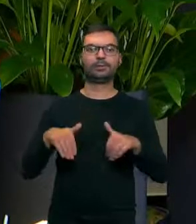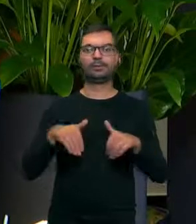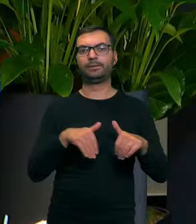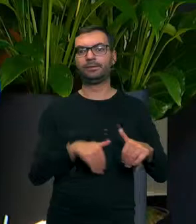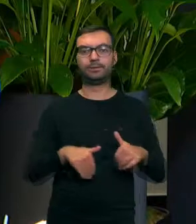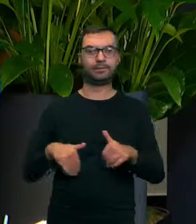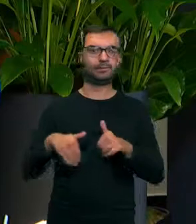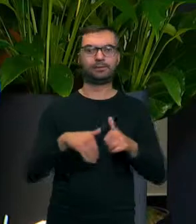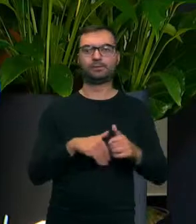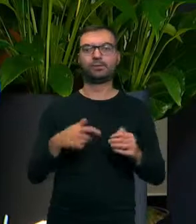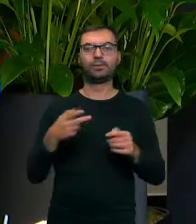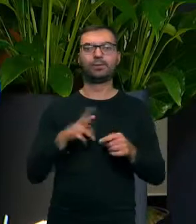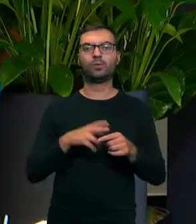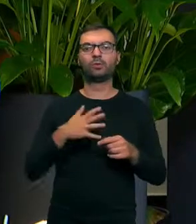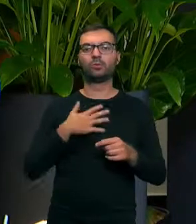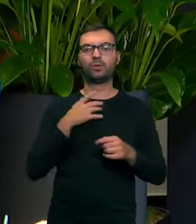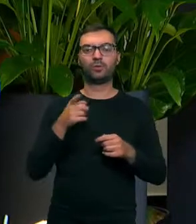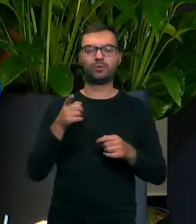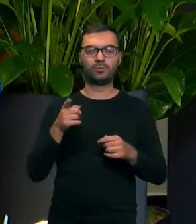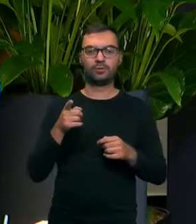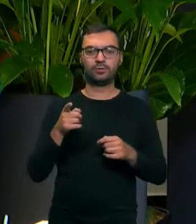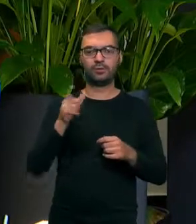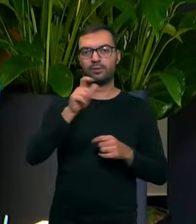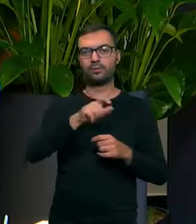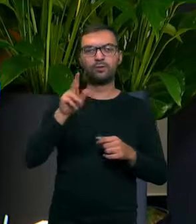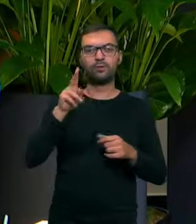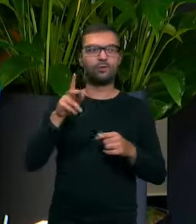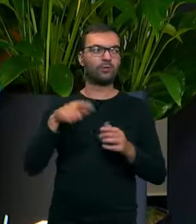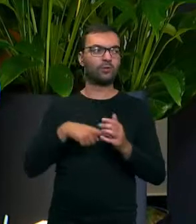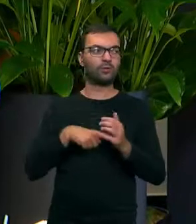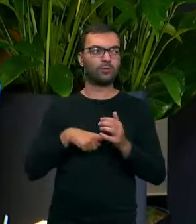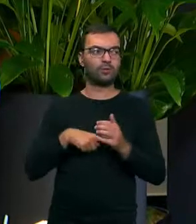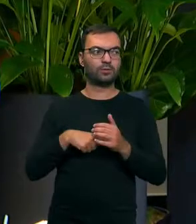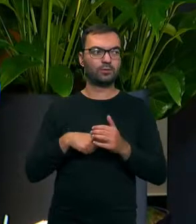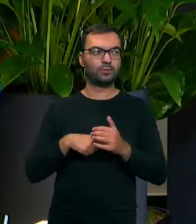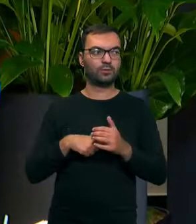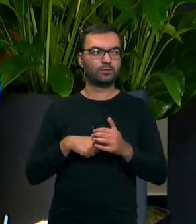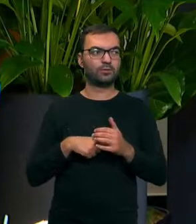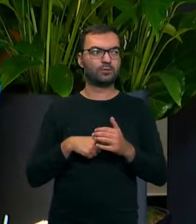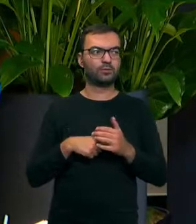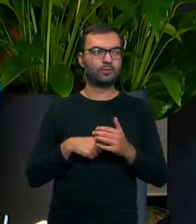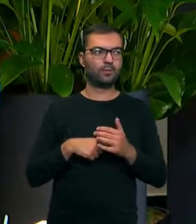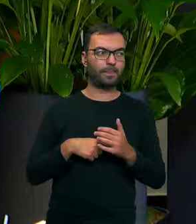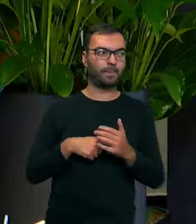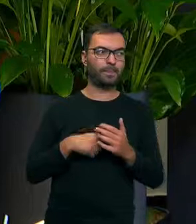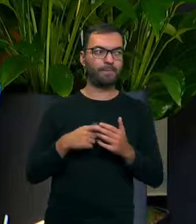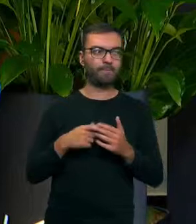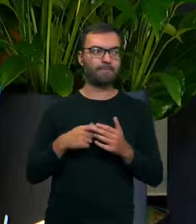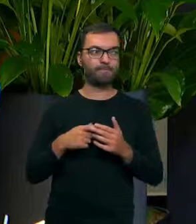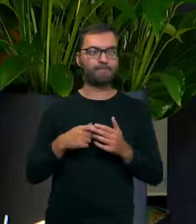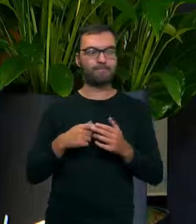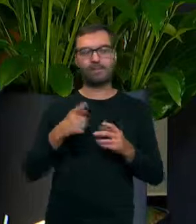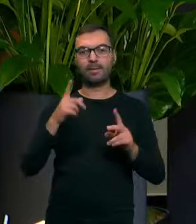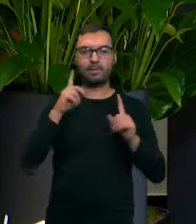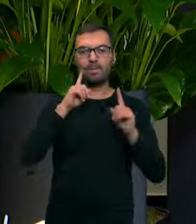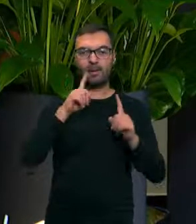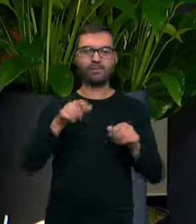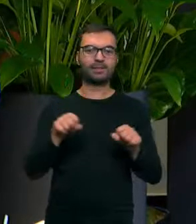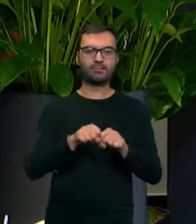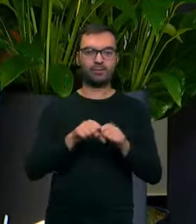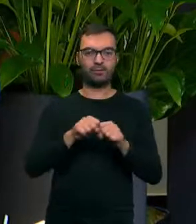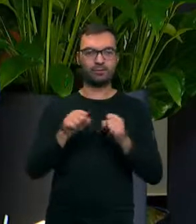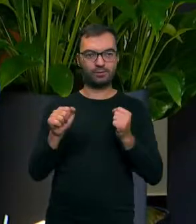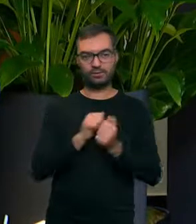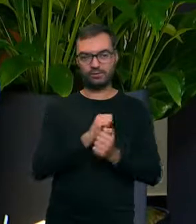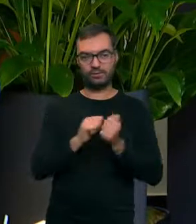także, którą czują ci, którzy są po stronie, no tak powiem górnolotnie, prawdy i